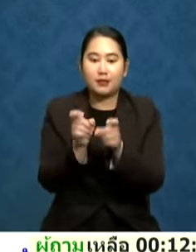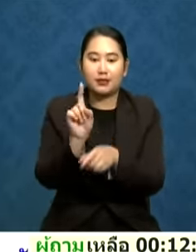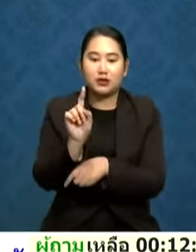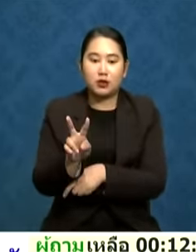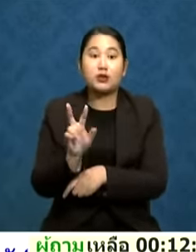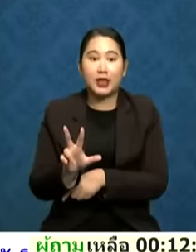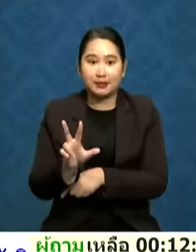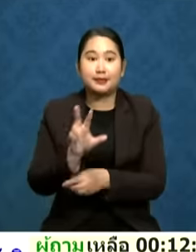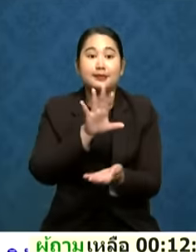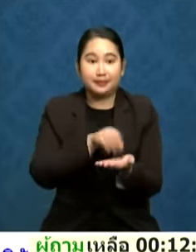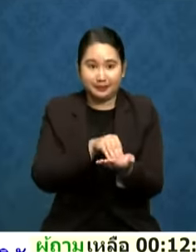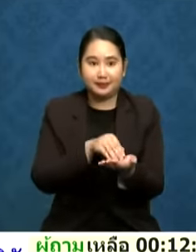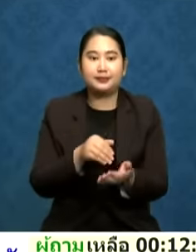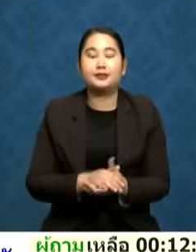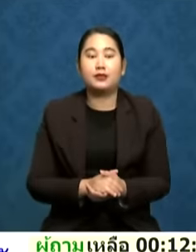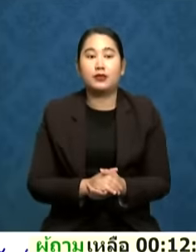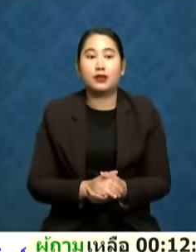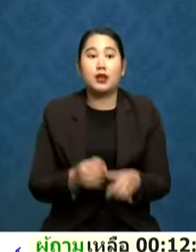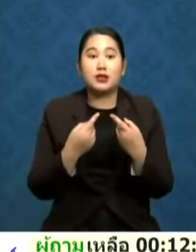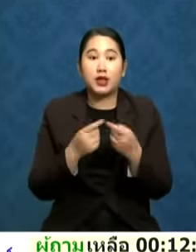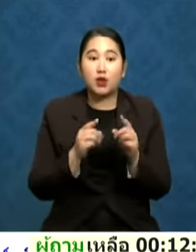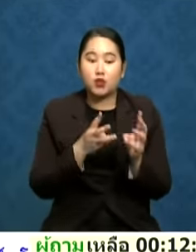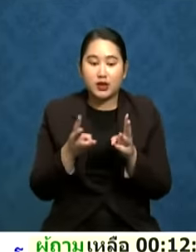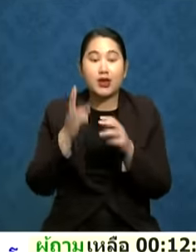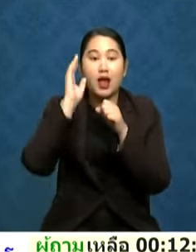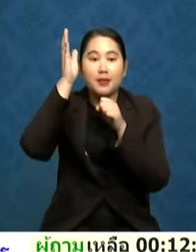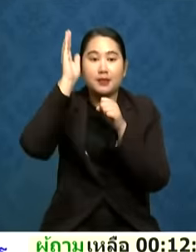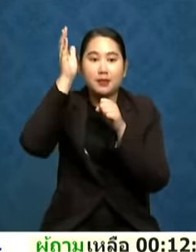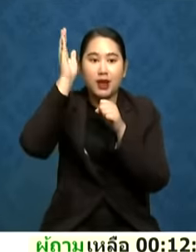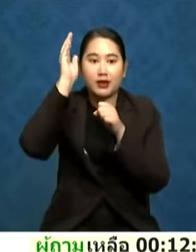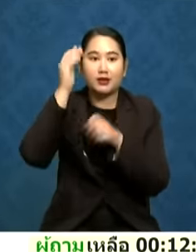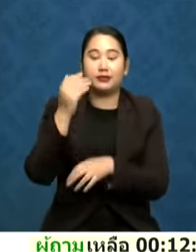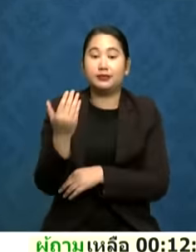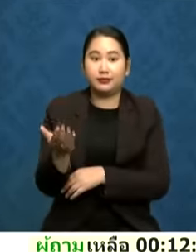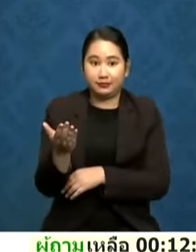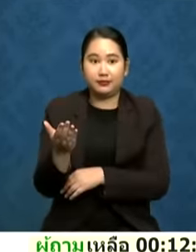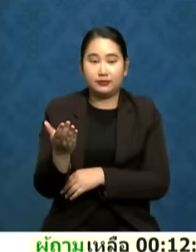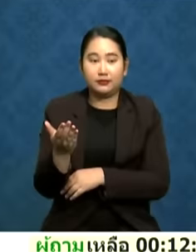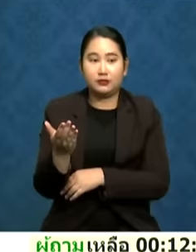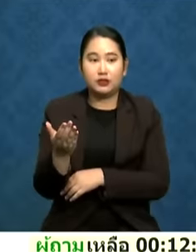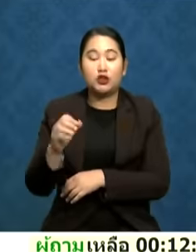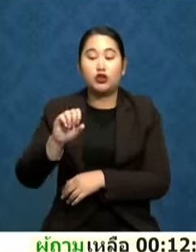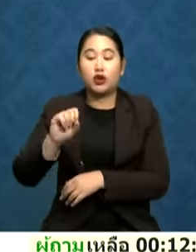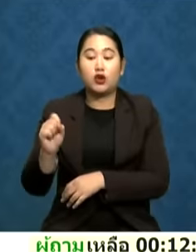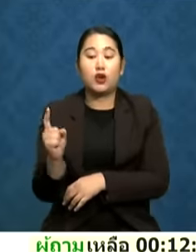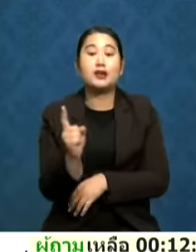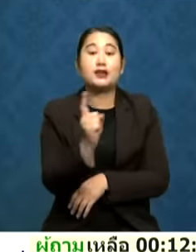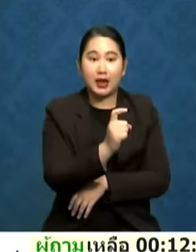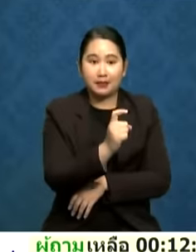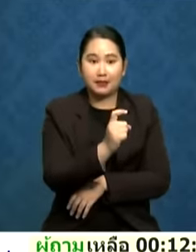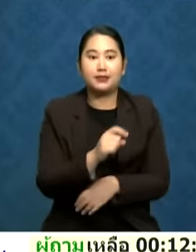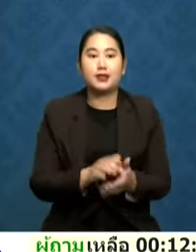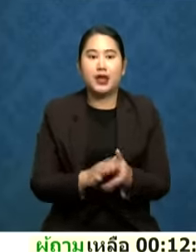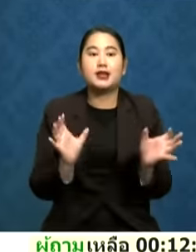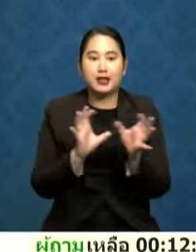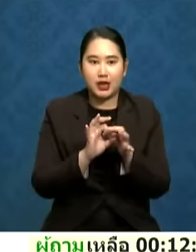ส่วนประเด็นทธกการอภิปรายของท่านสamaชิคที่ถาม acessoระทู ก็ยอยู่ใน